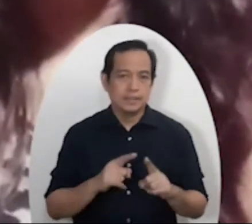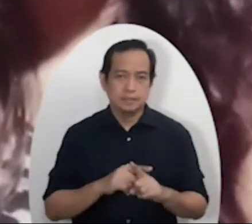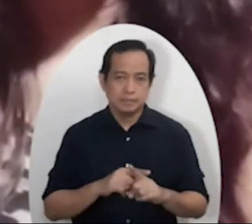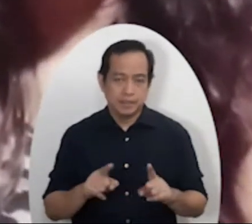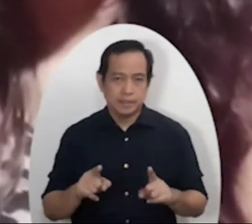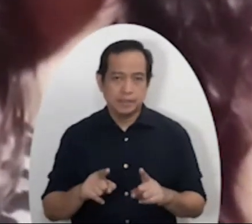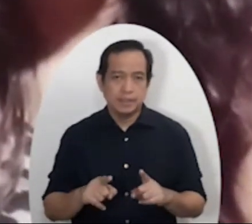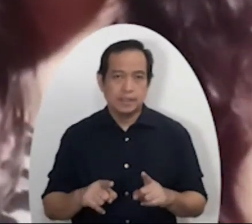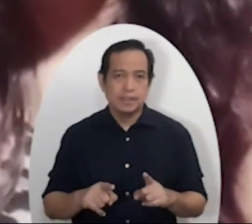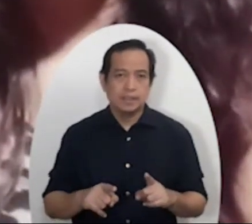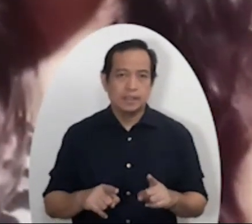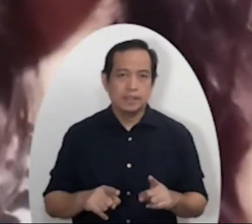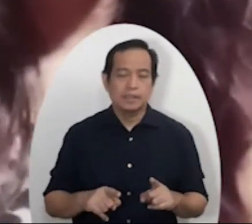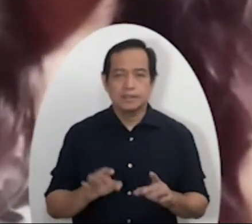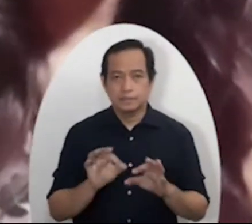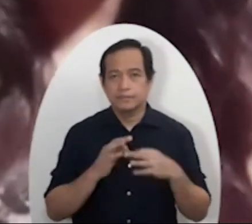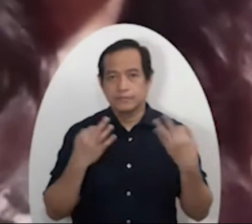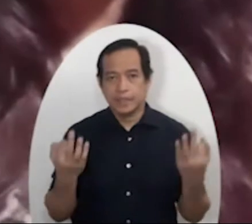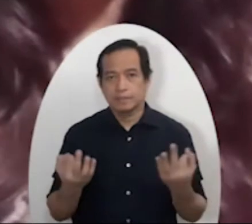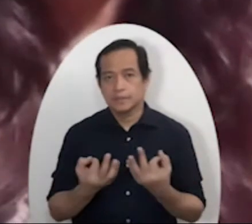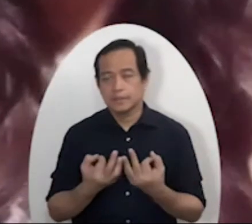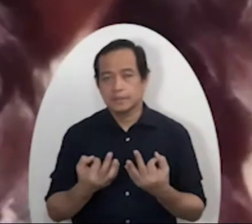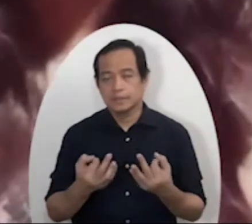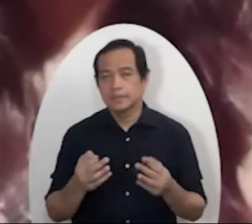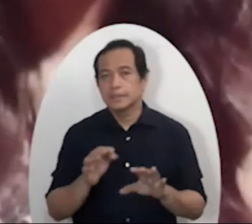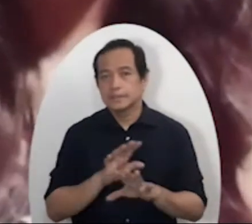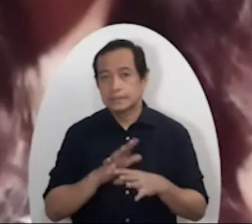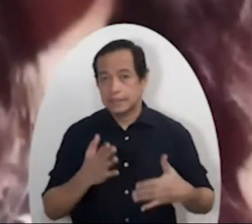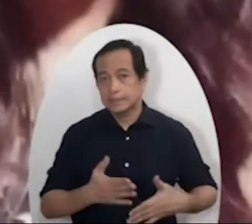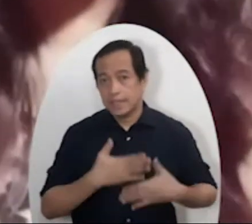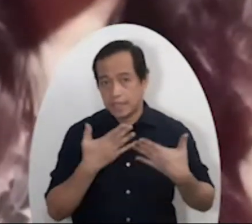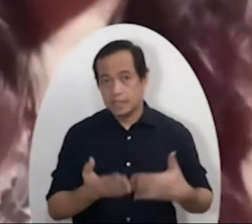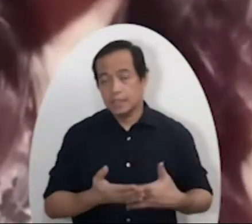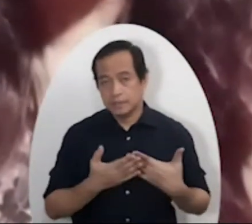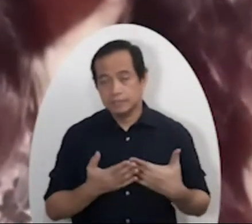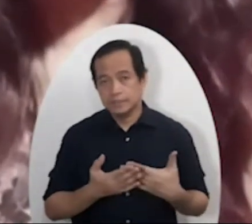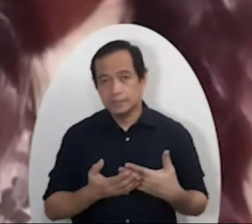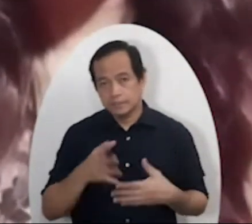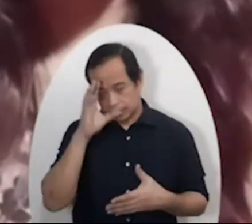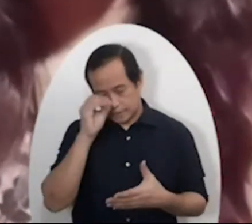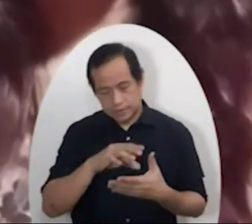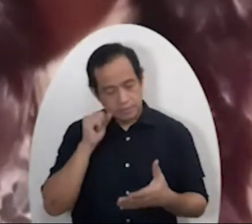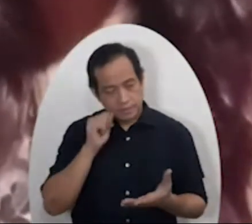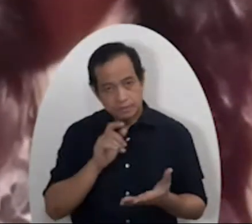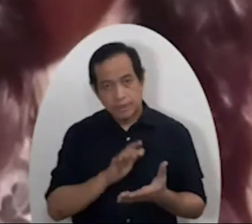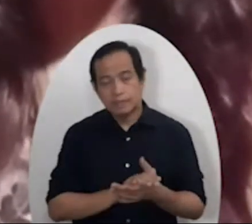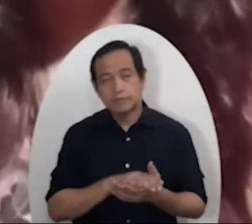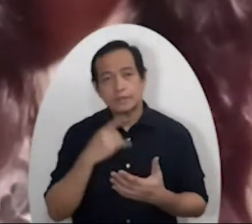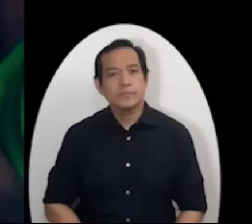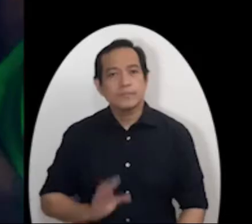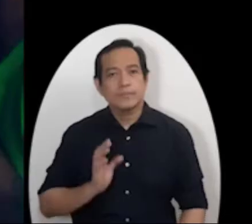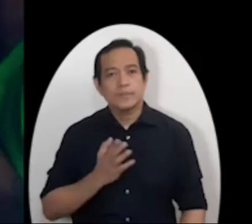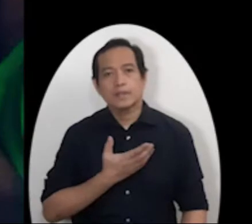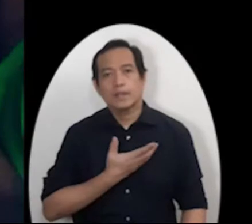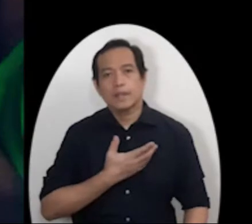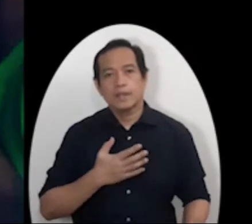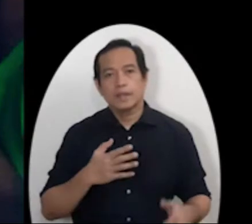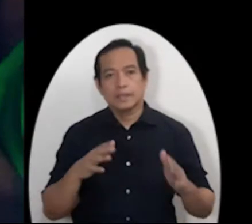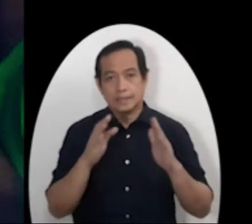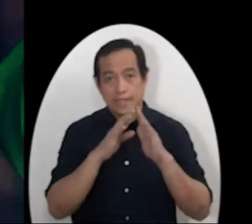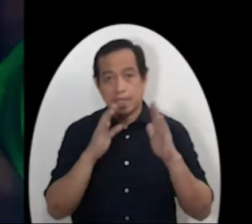kalagayan. Impeksyon, glaucoma, bulag at masakit na mata at marami pang iba na maaaring maging